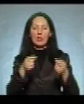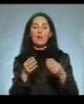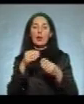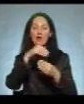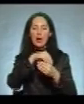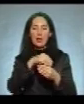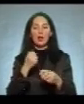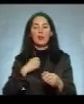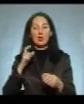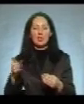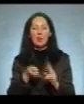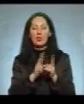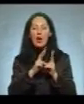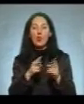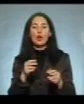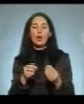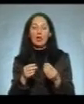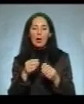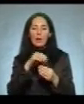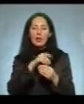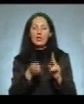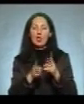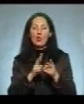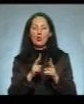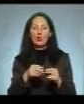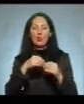На кухні страву готують 15 волонтерів.